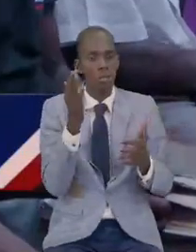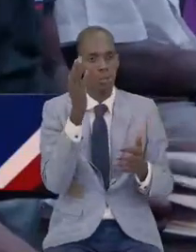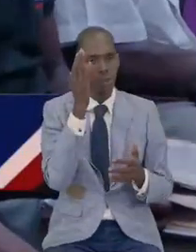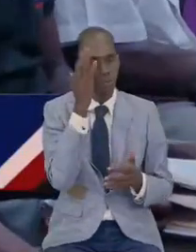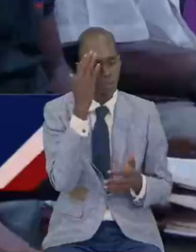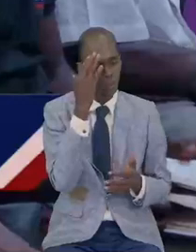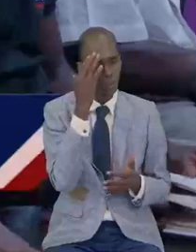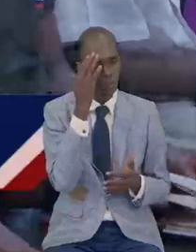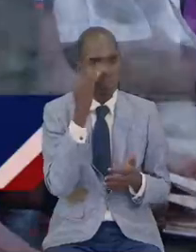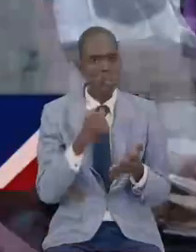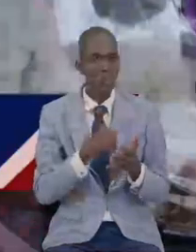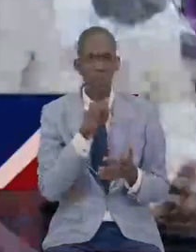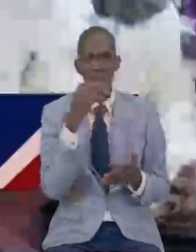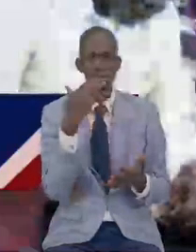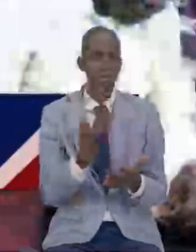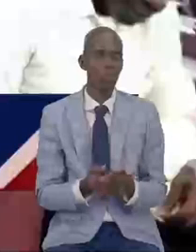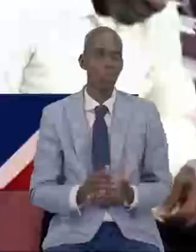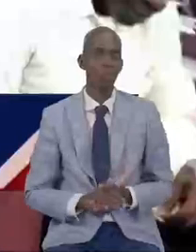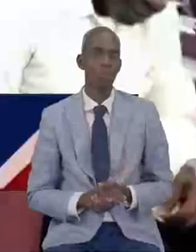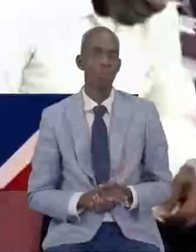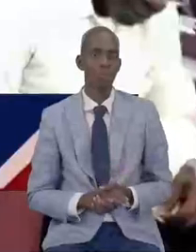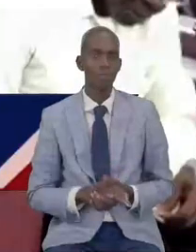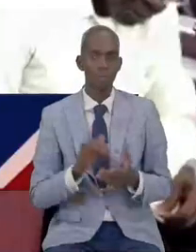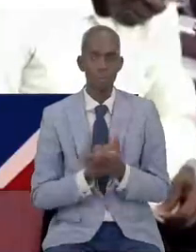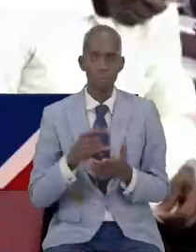n'est bon pour personne.